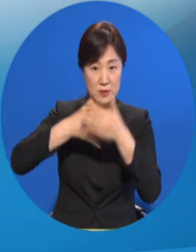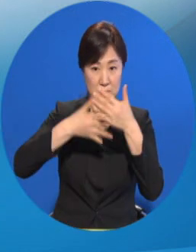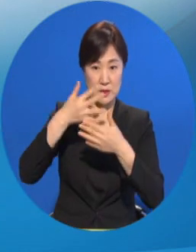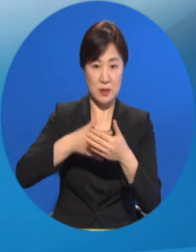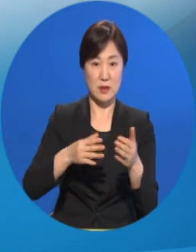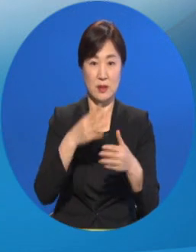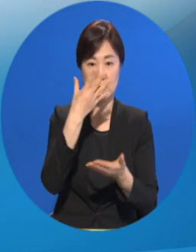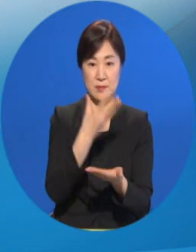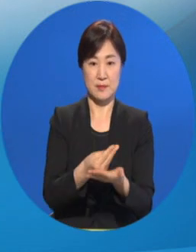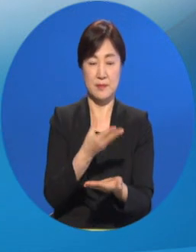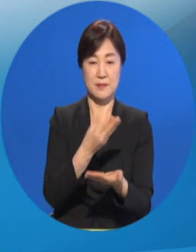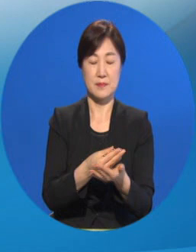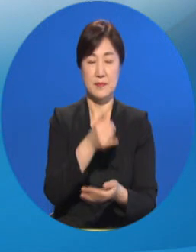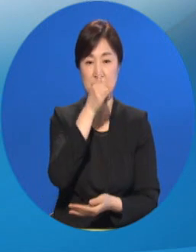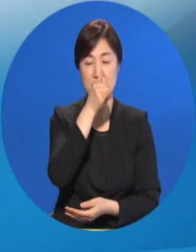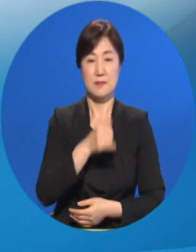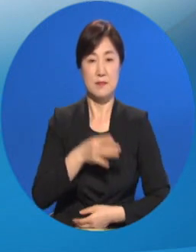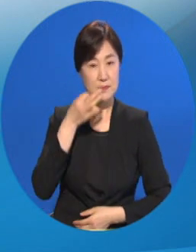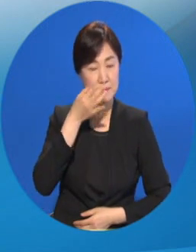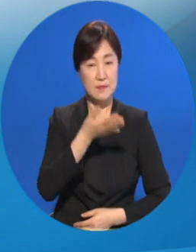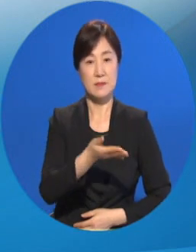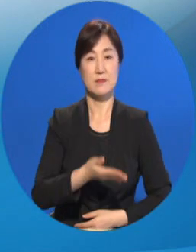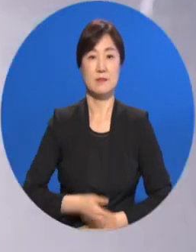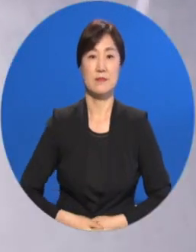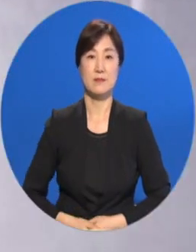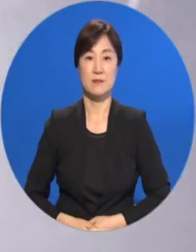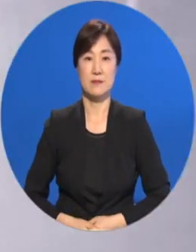담겼습니다. 오늘 첫 소식 강서영 기자.